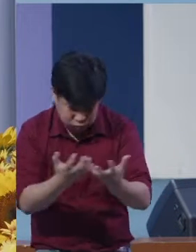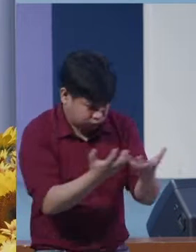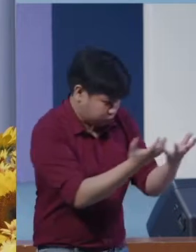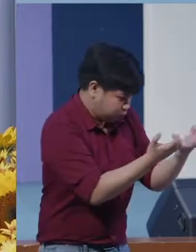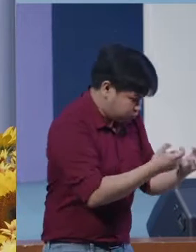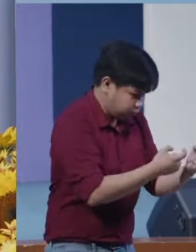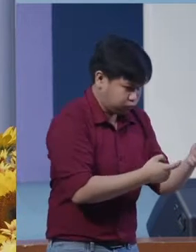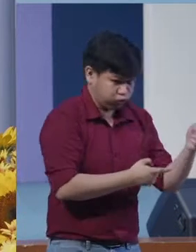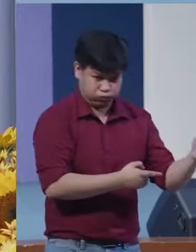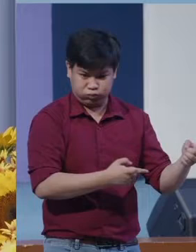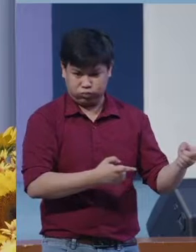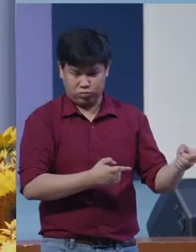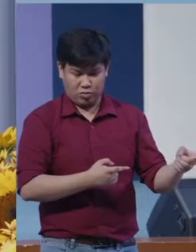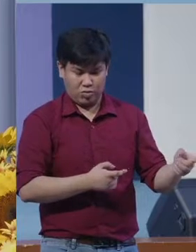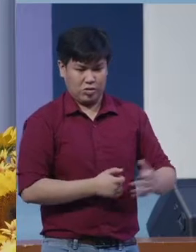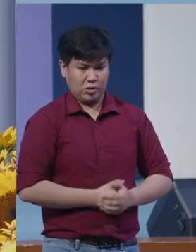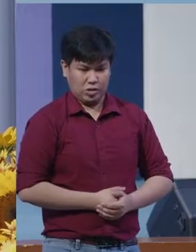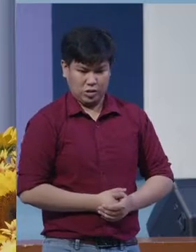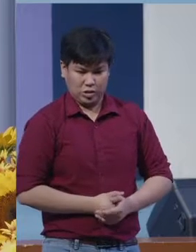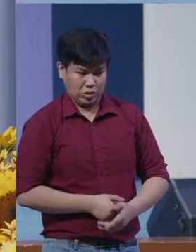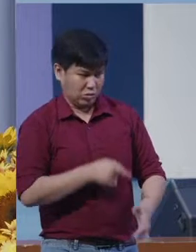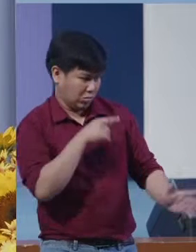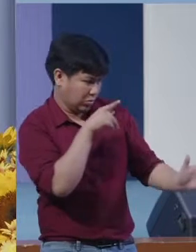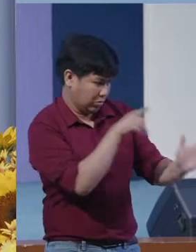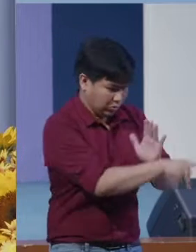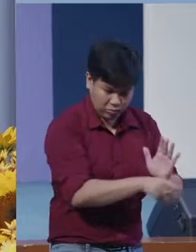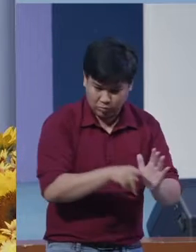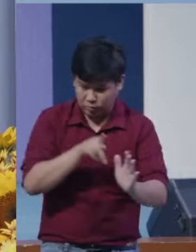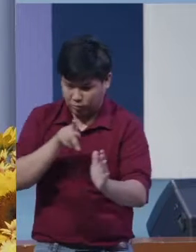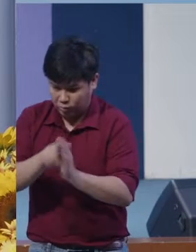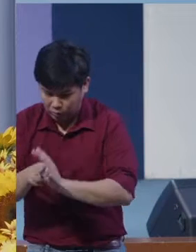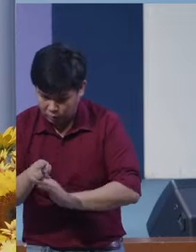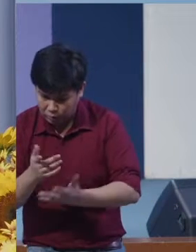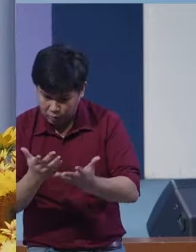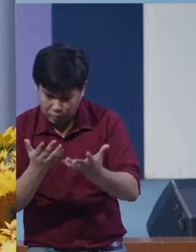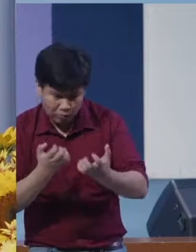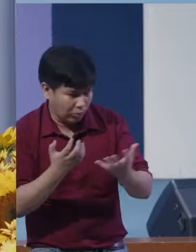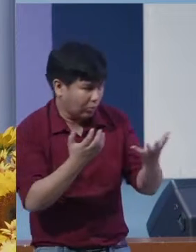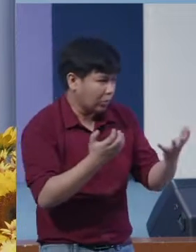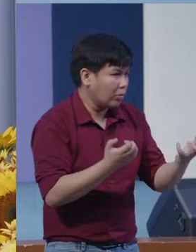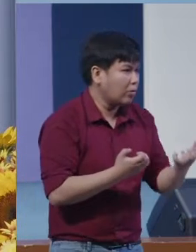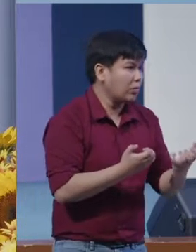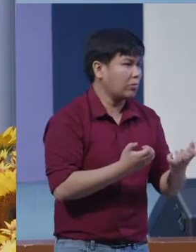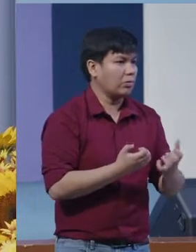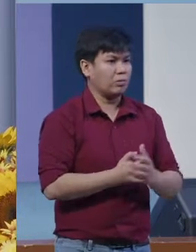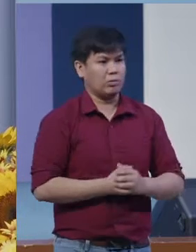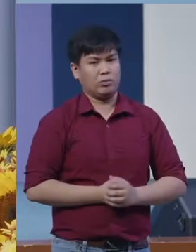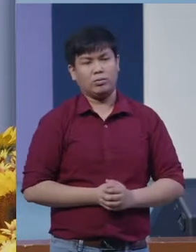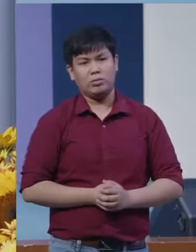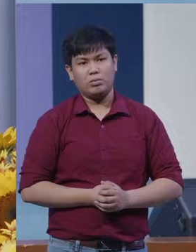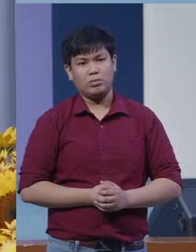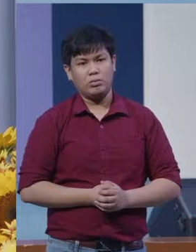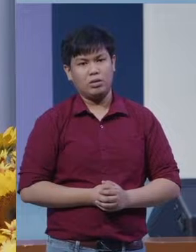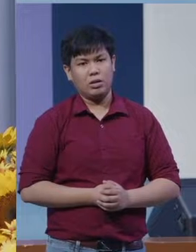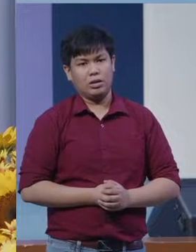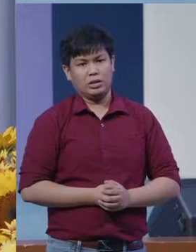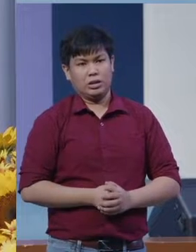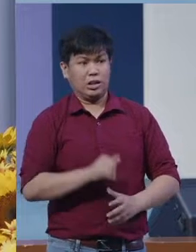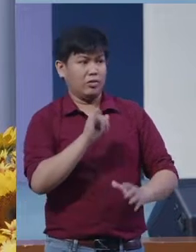do not have, so you murder. Hindi ba sabi ng ating Panginoong Hesukristo, kapag ikaw